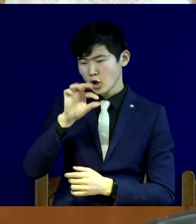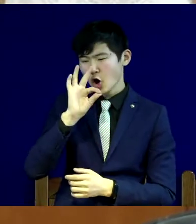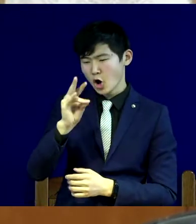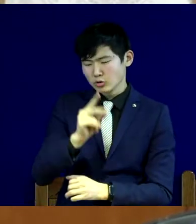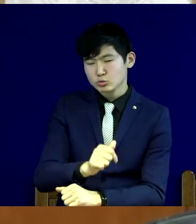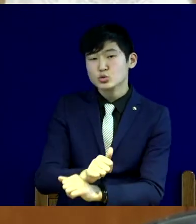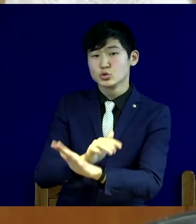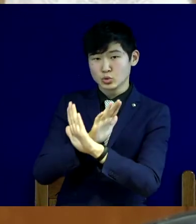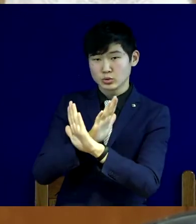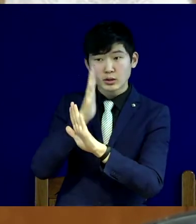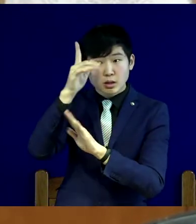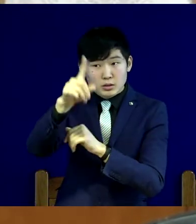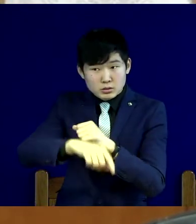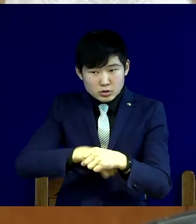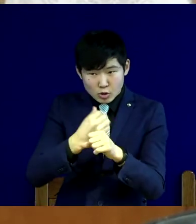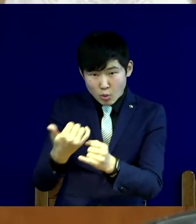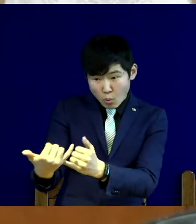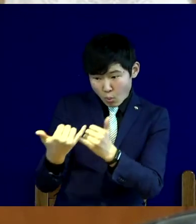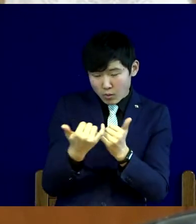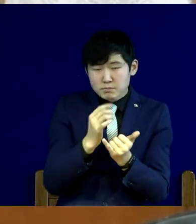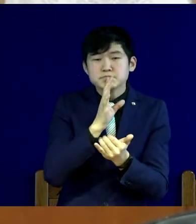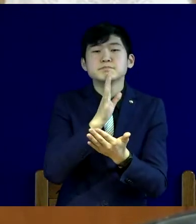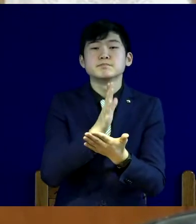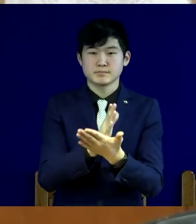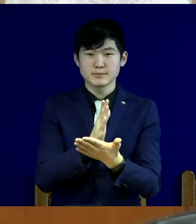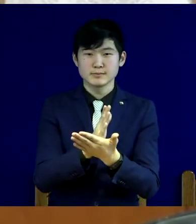또 새해를 맞이합니다